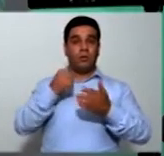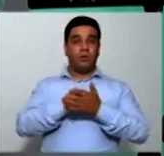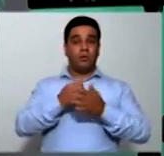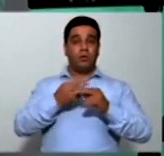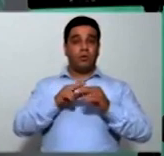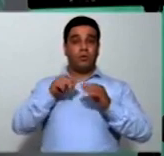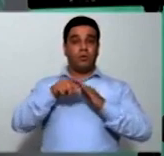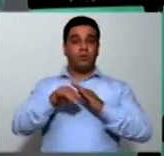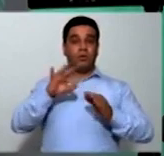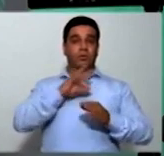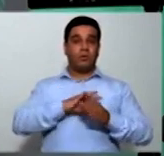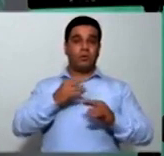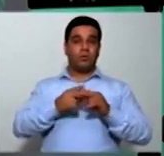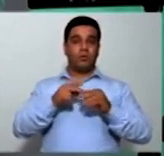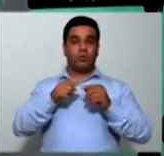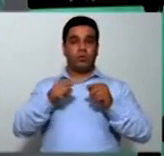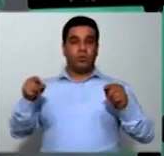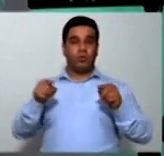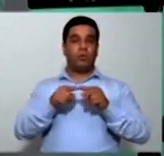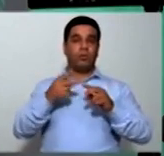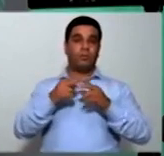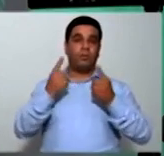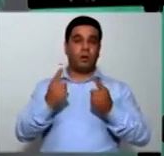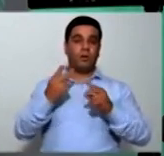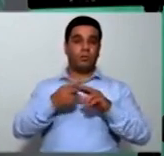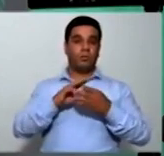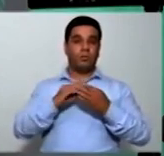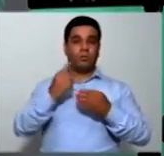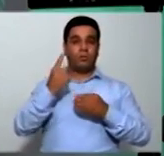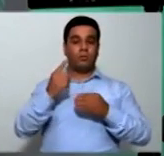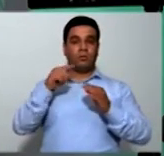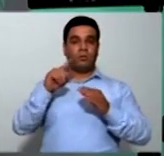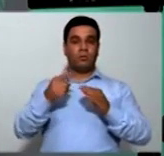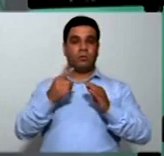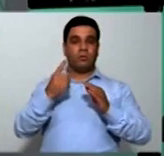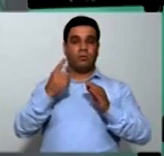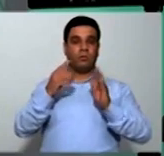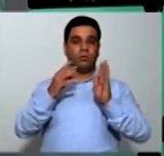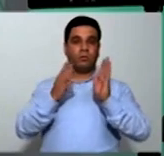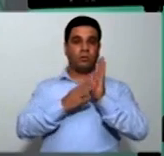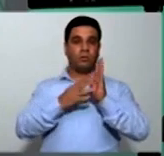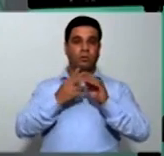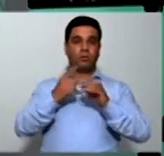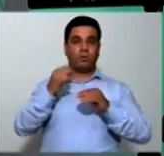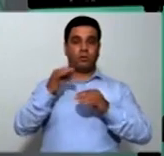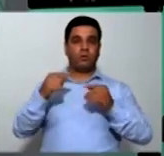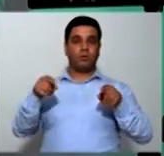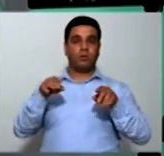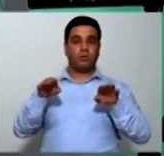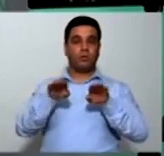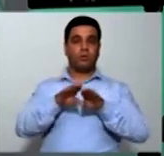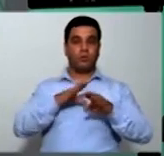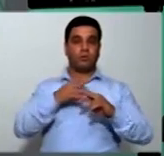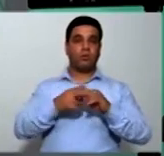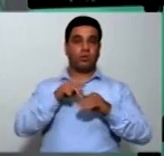qadar, demak, ishlatilgan o'lchov birligi va u 1,9 gektarga teng bo'lgan